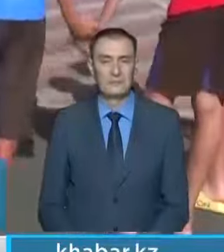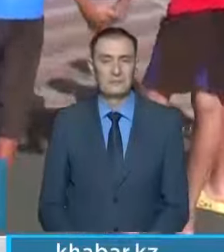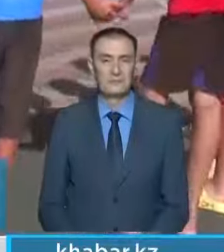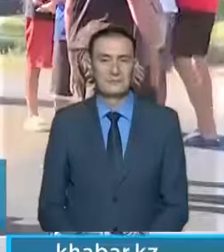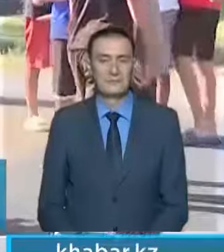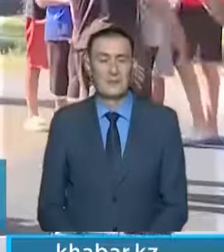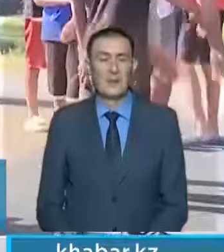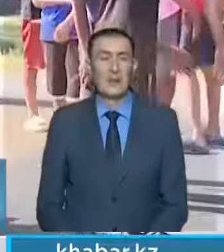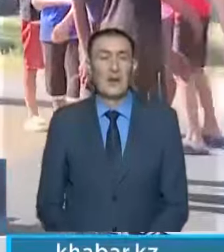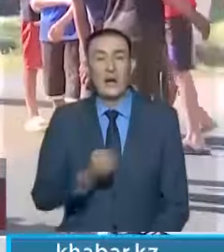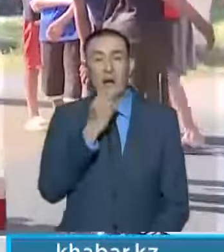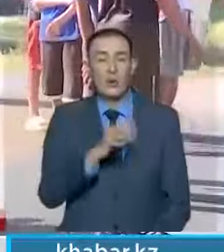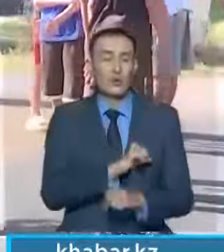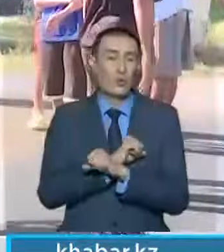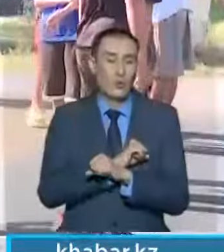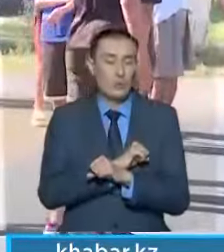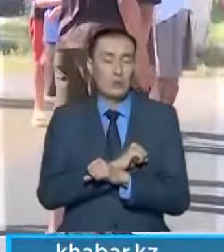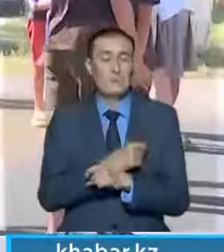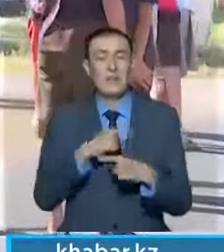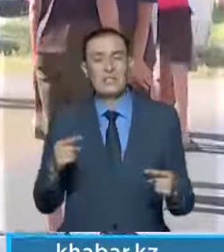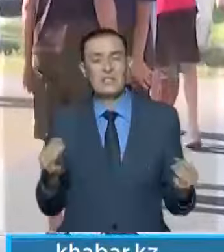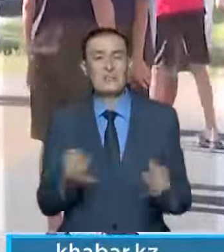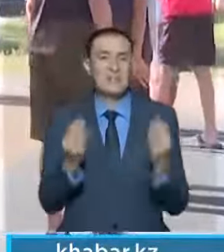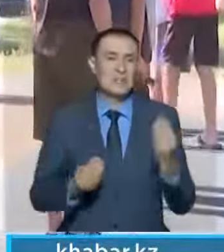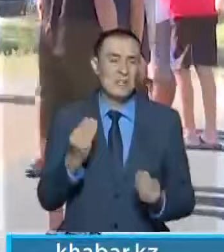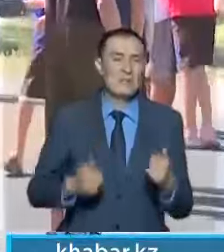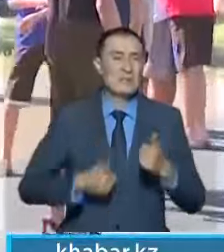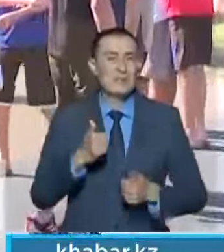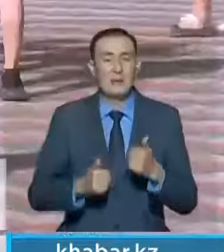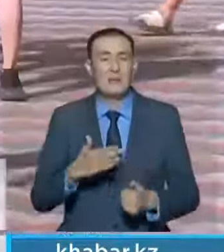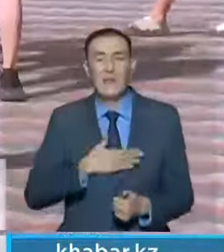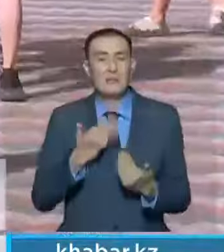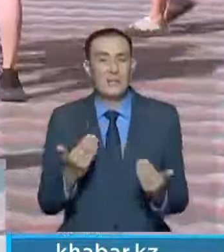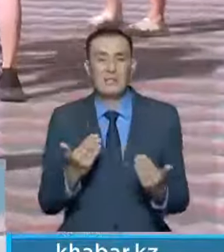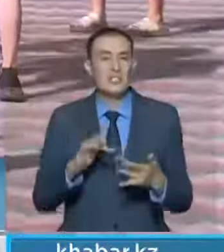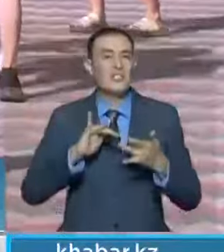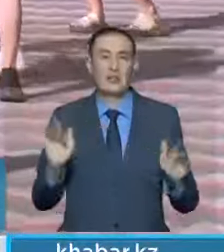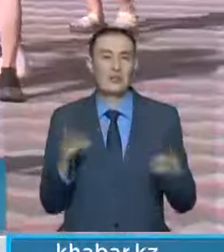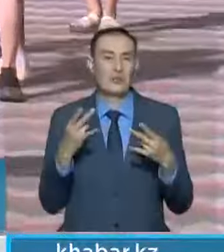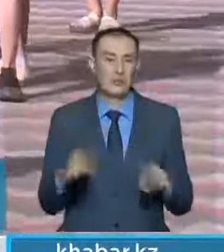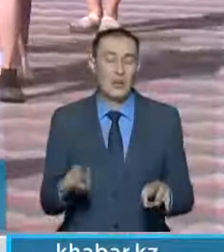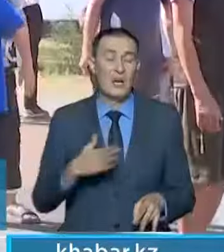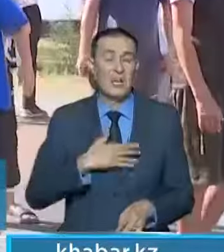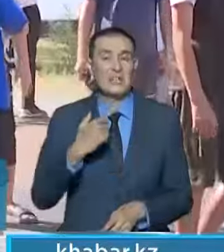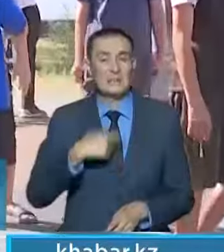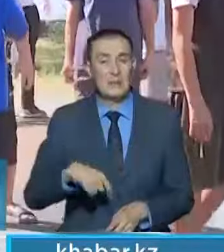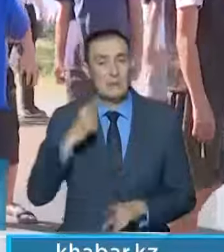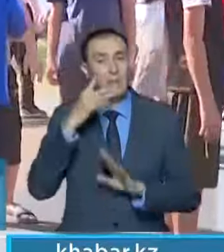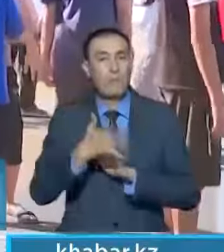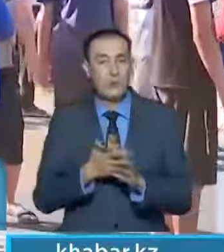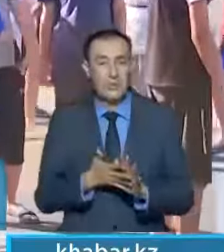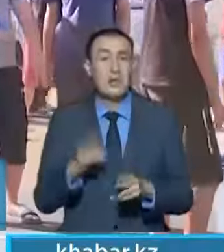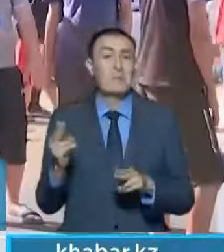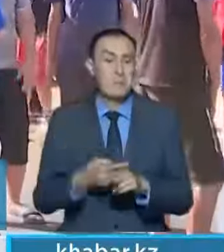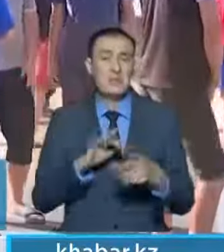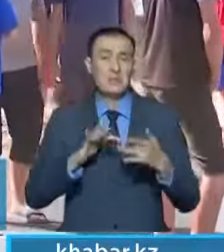идем керегемес. Хороший отдых. Мы так заняты различными играми и состязаниями, что даже забыли про интернет. А я для себя сделал вывод, что и без